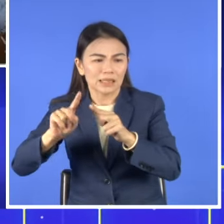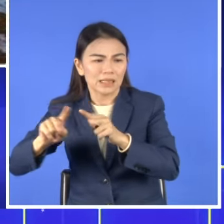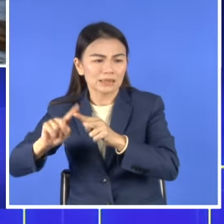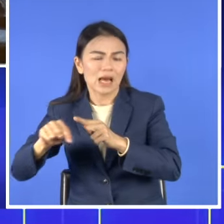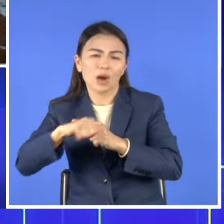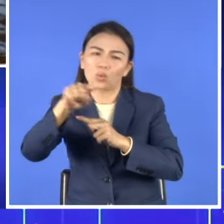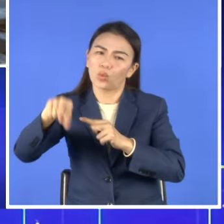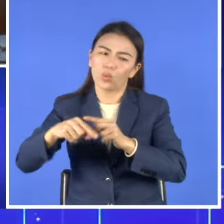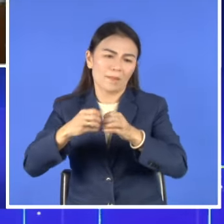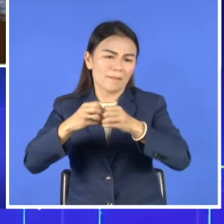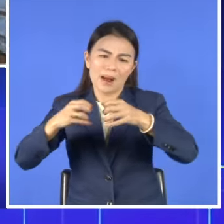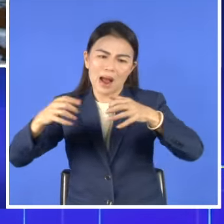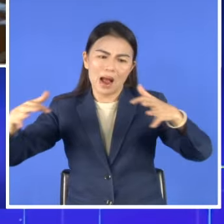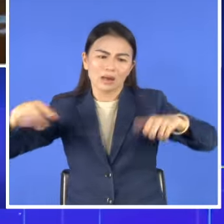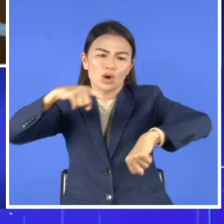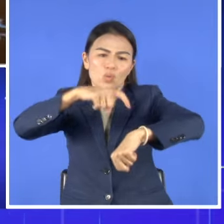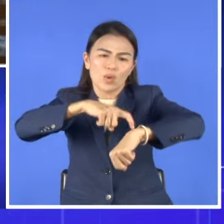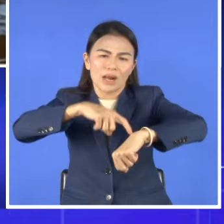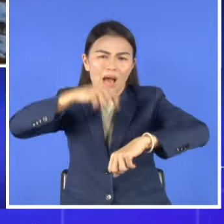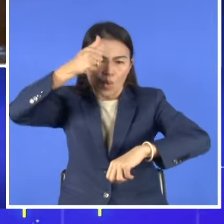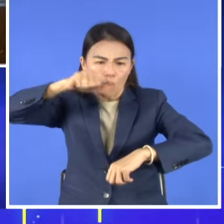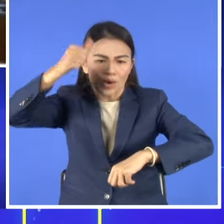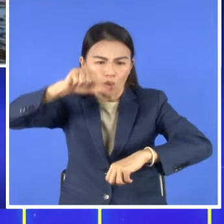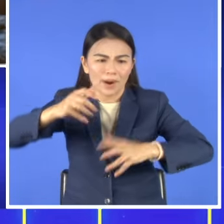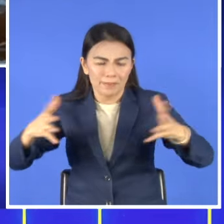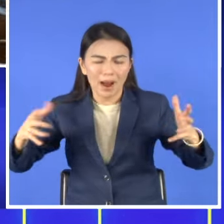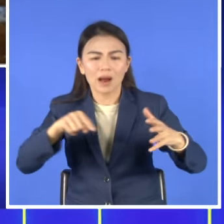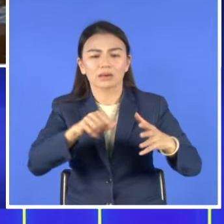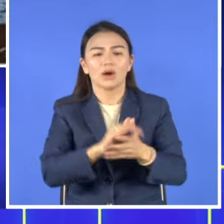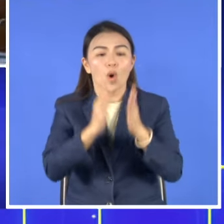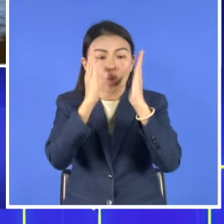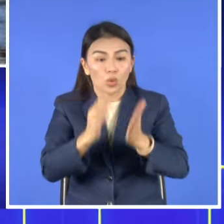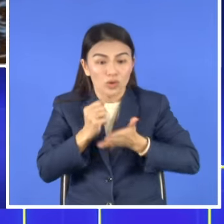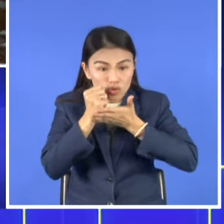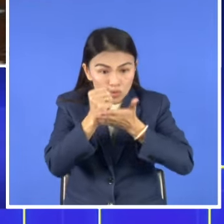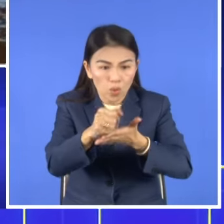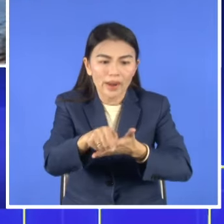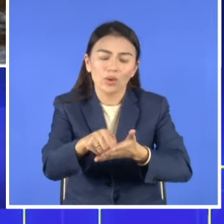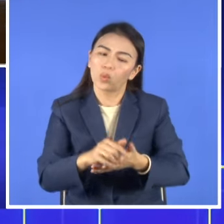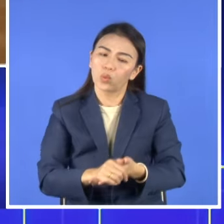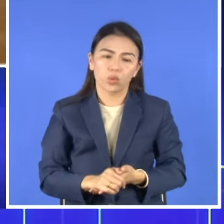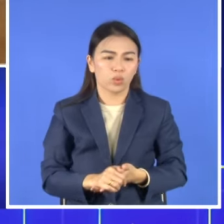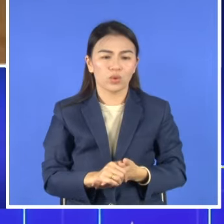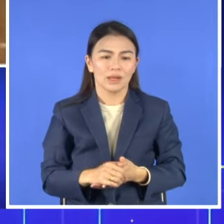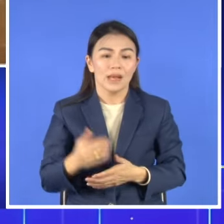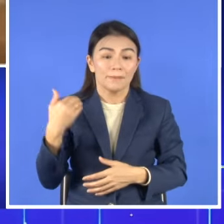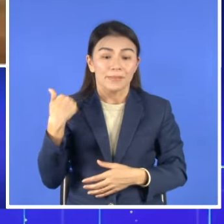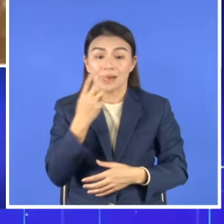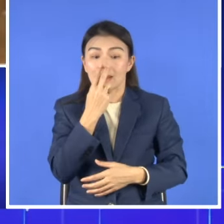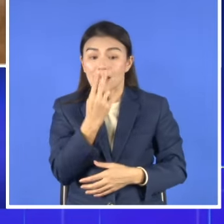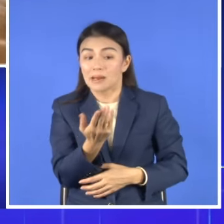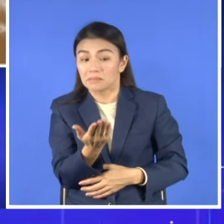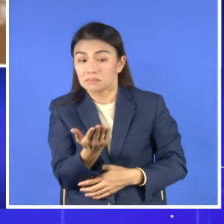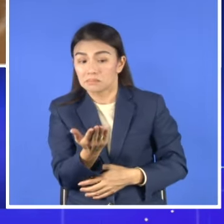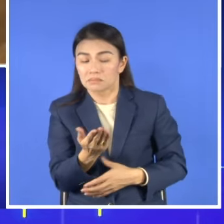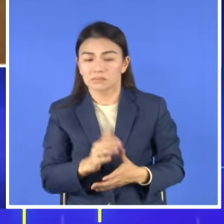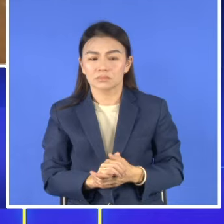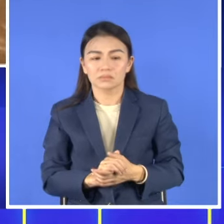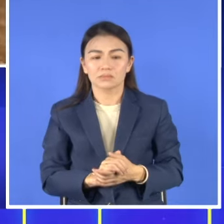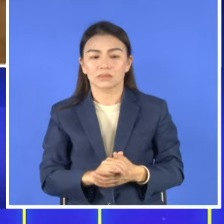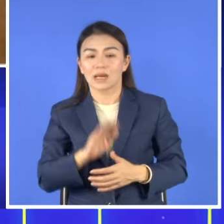ชมมันต้องใช้เวลาแล้วก็ใช้กำลังค้นมากทีเดียวนะคะอ่ะแล้วก็ท้ายที่สุดแล้วอย่างที่เห็นนะคะก็ต้องสูญ